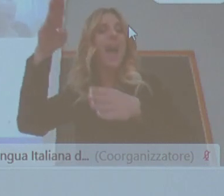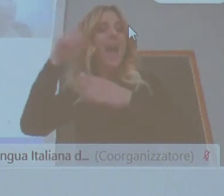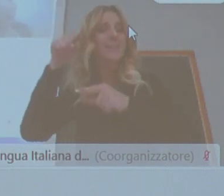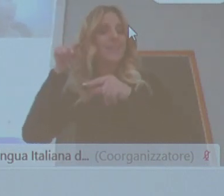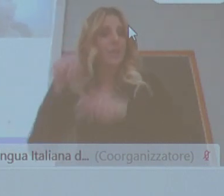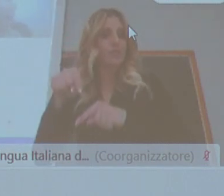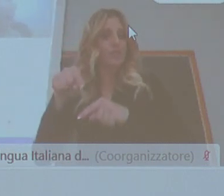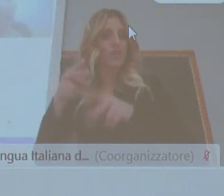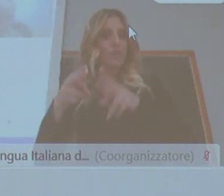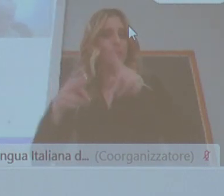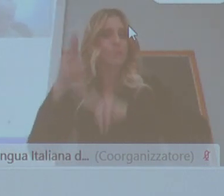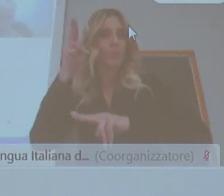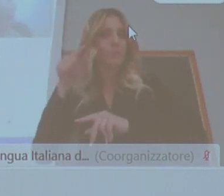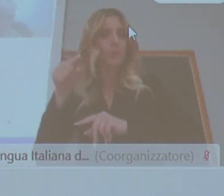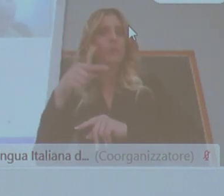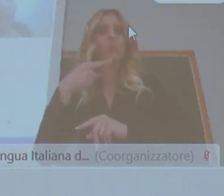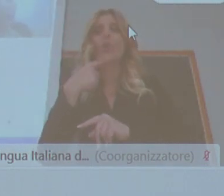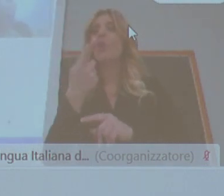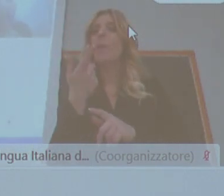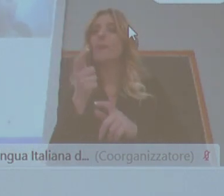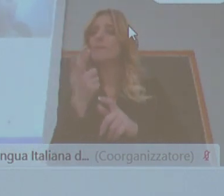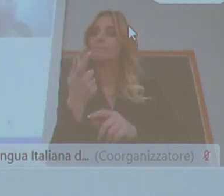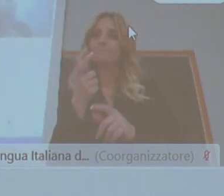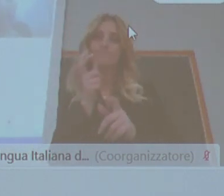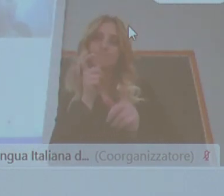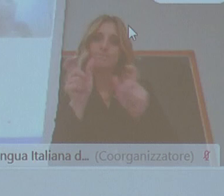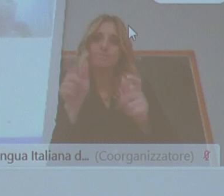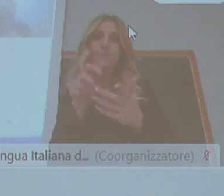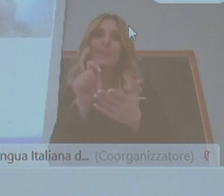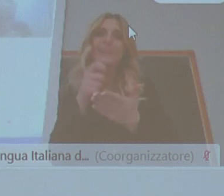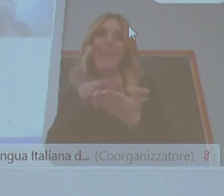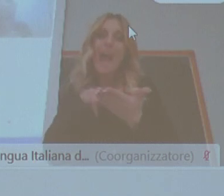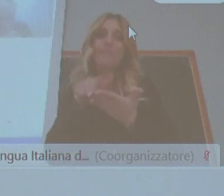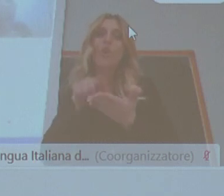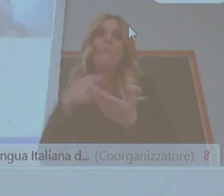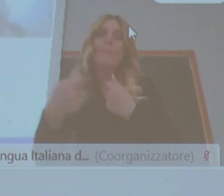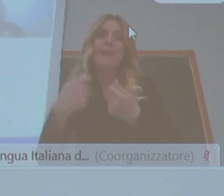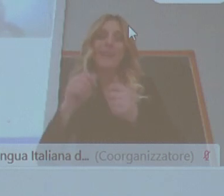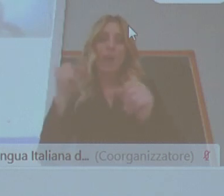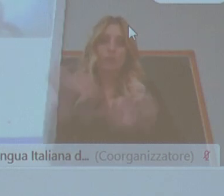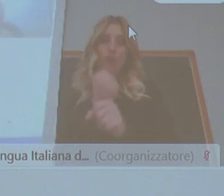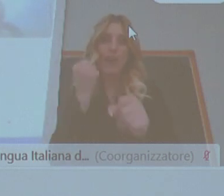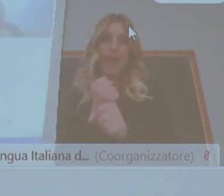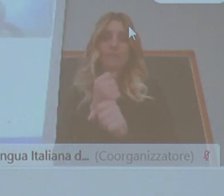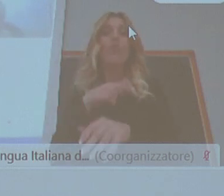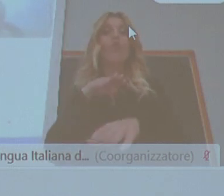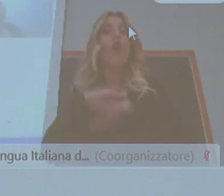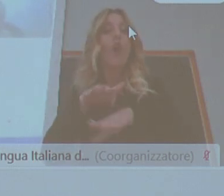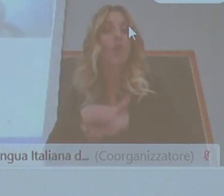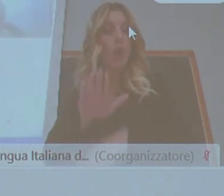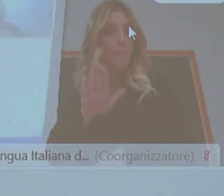soprattutto sugli attori chiave del mercato del lavoro, quindi sulle loro